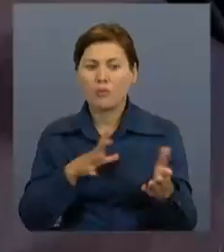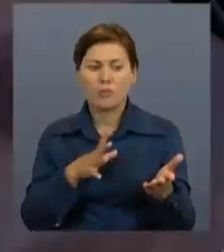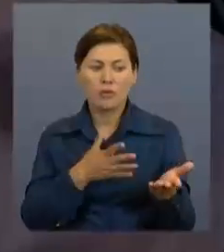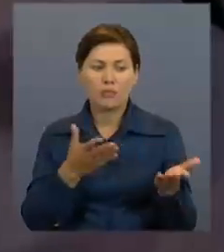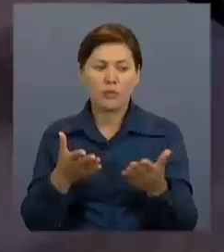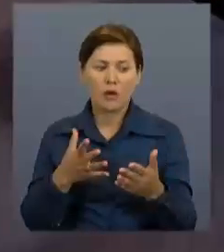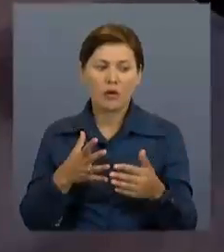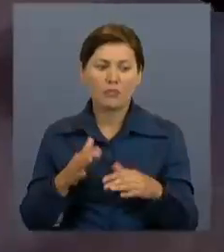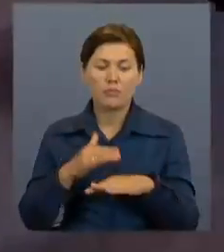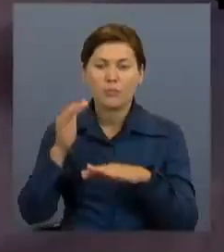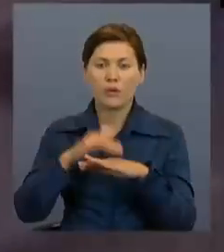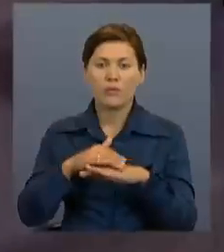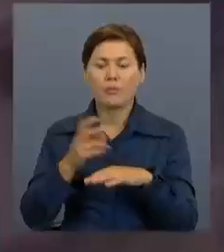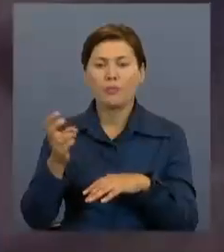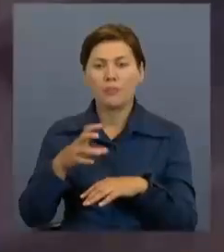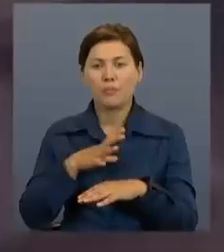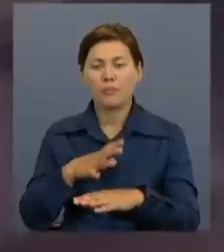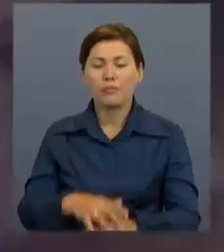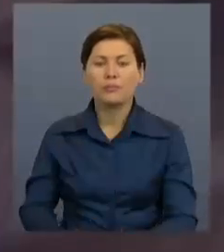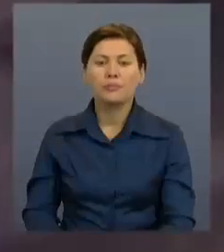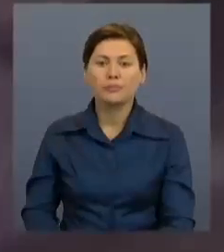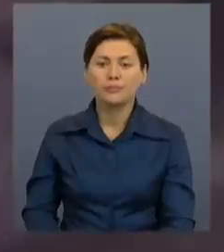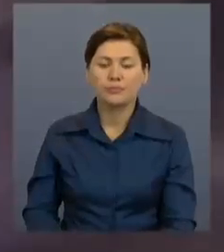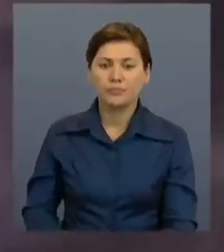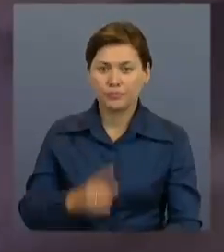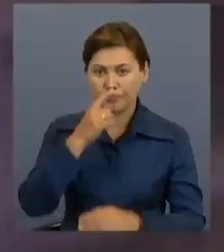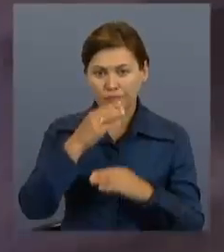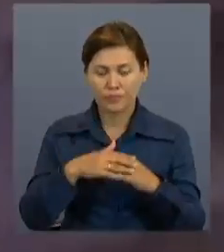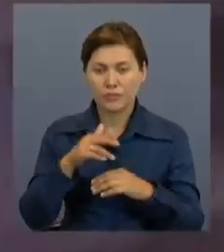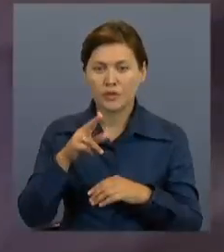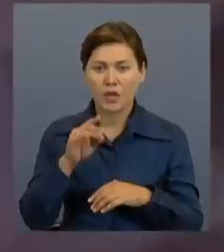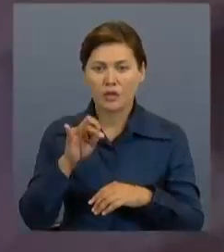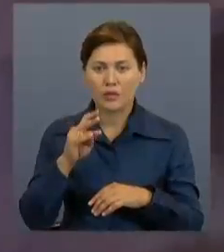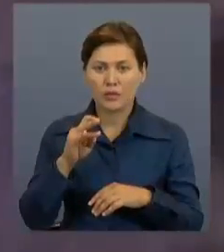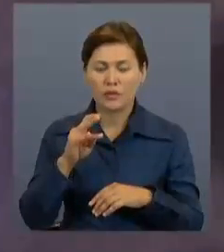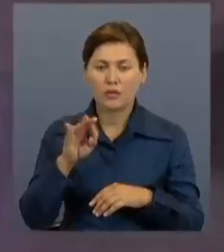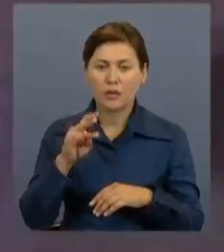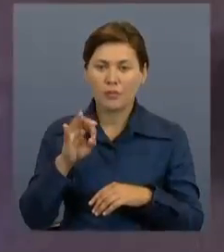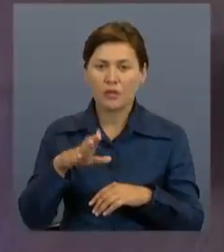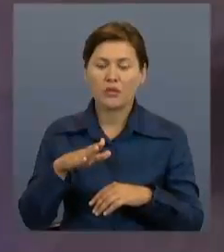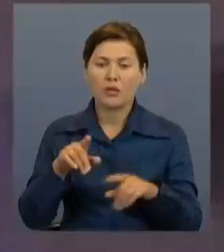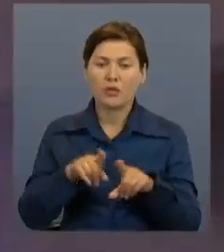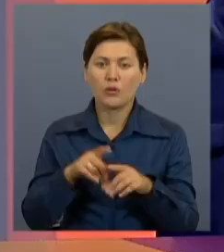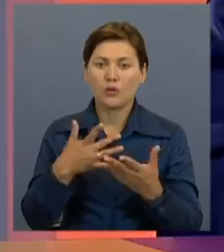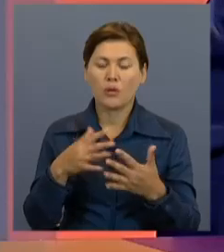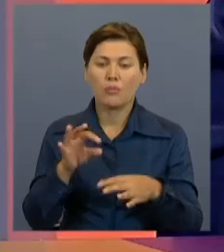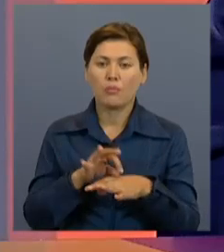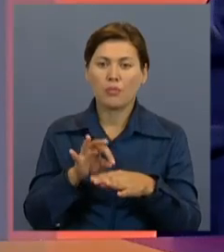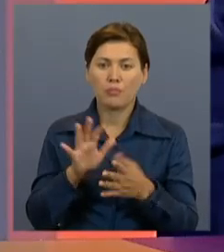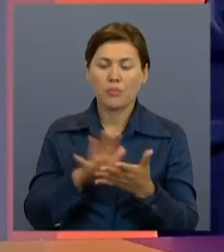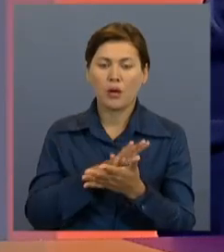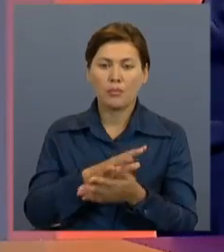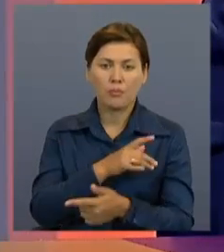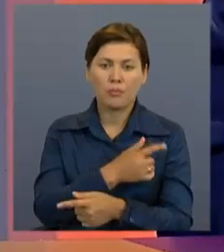Шілебайұлы, қош келдіңіз. Саламатсыздар. Жуырда ғана қант диабеті, гепатит сынды аурулар тегін емделетін